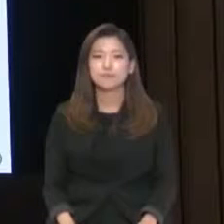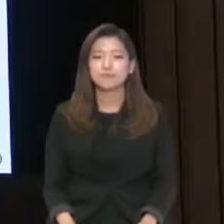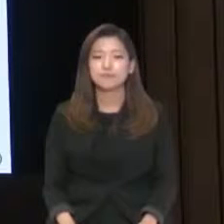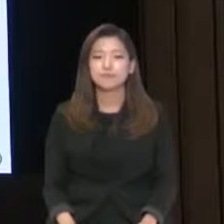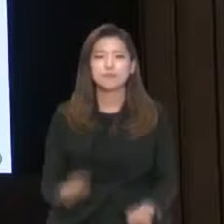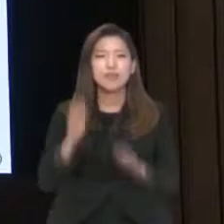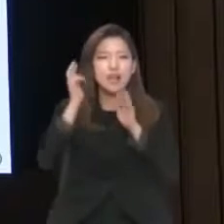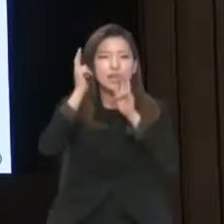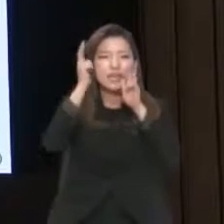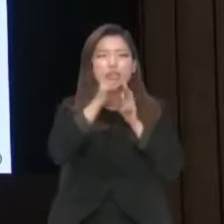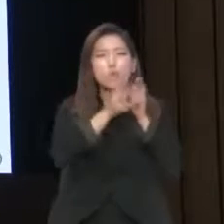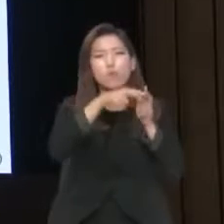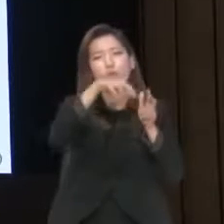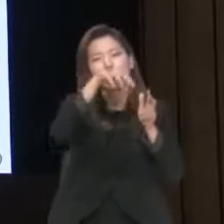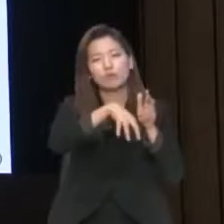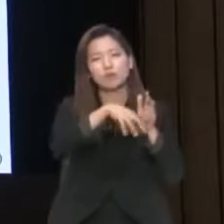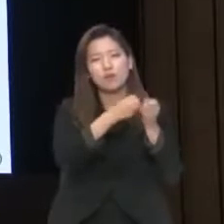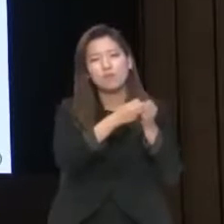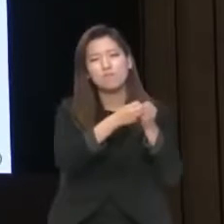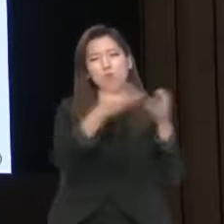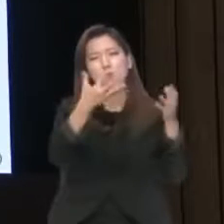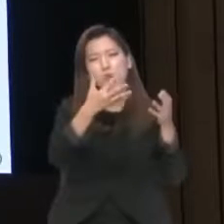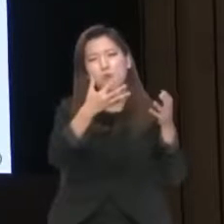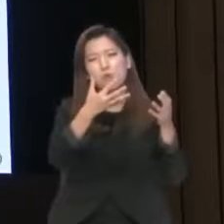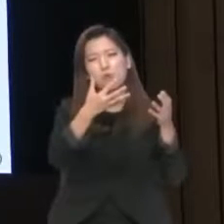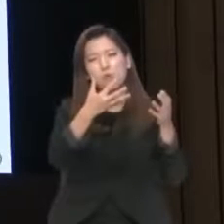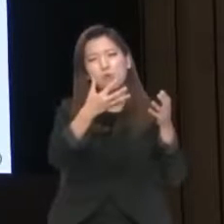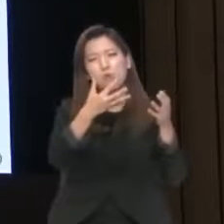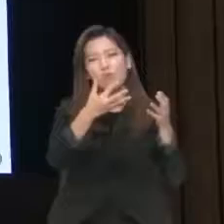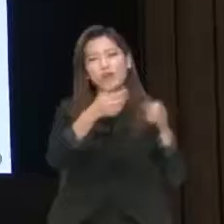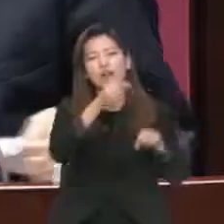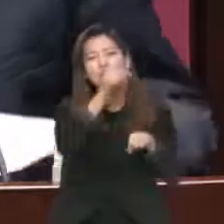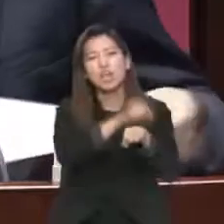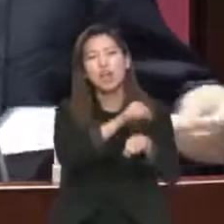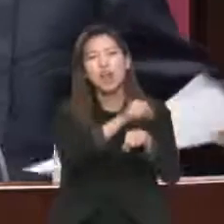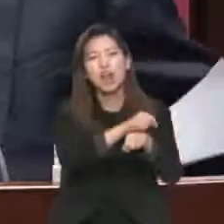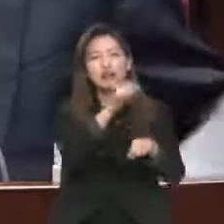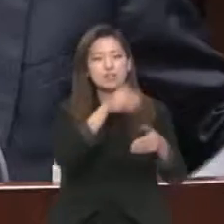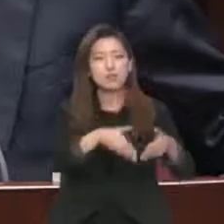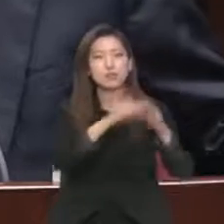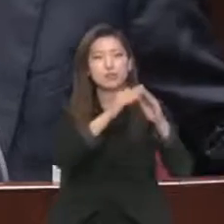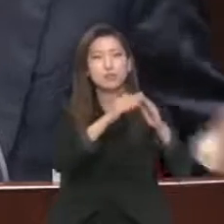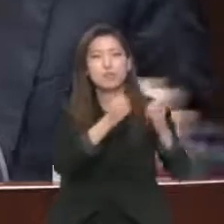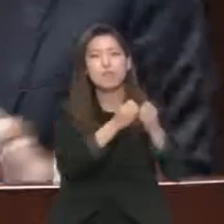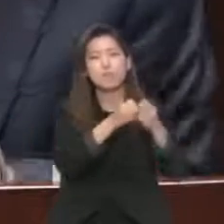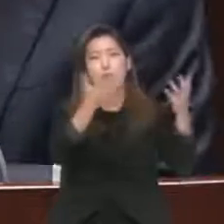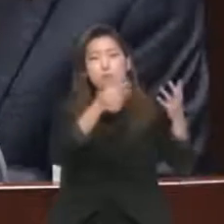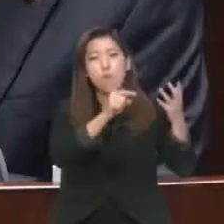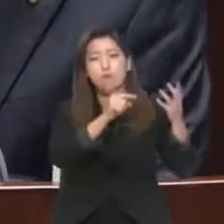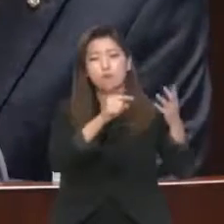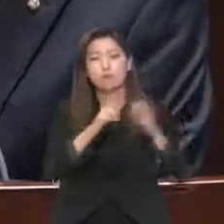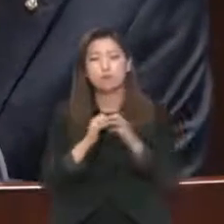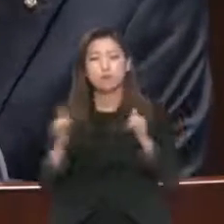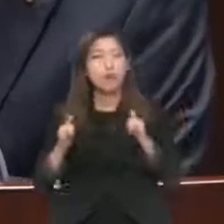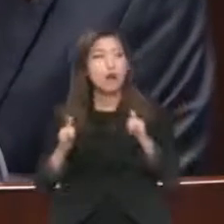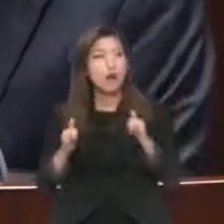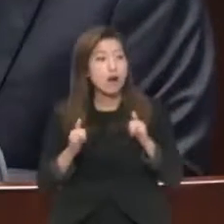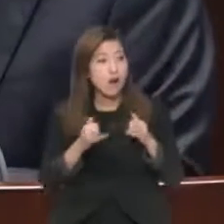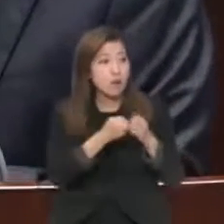개성공단 사무소 폭파입니다. 지난 6월달 일이 발생했을 때 우리 국민 모두가